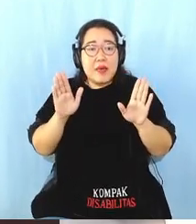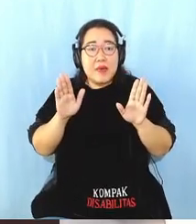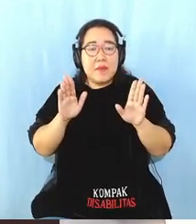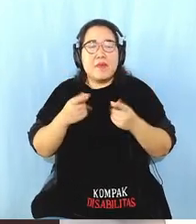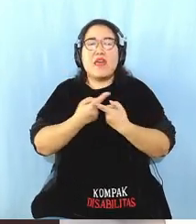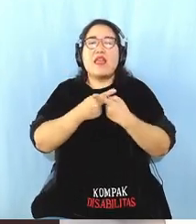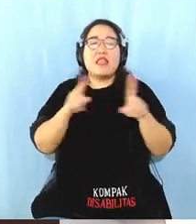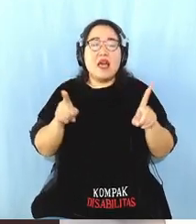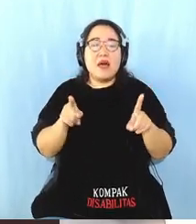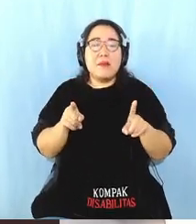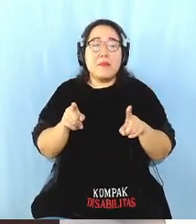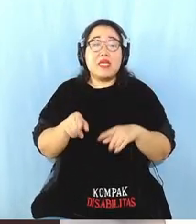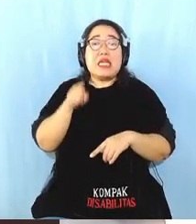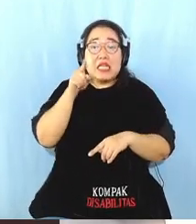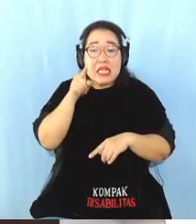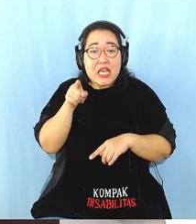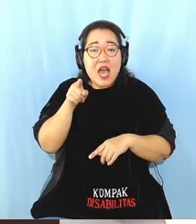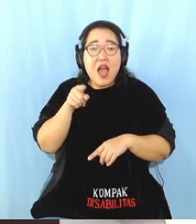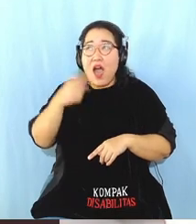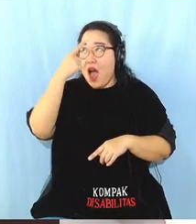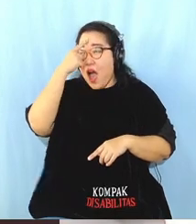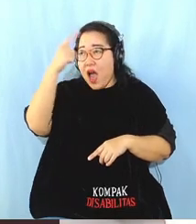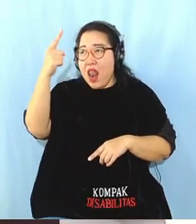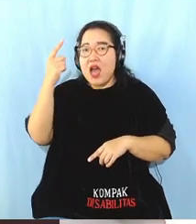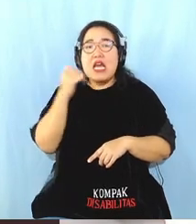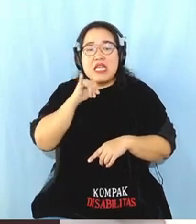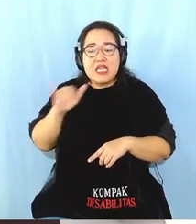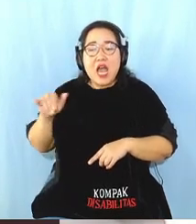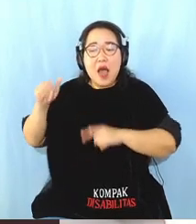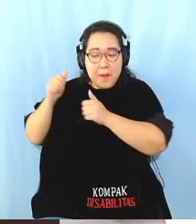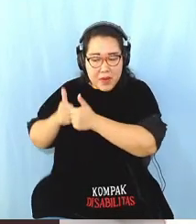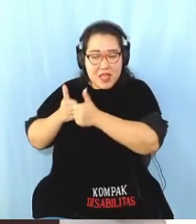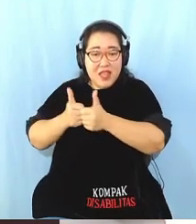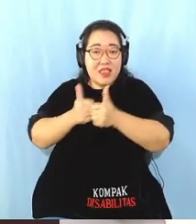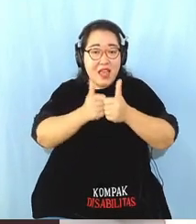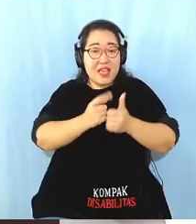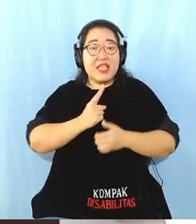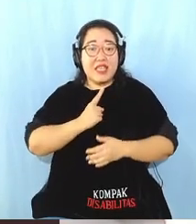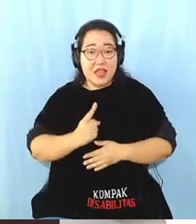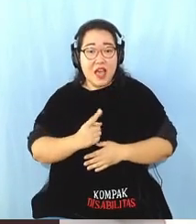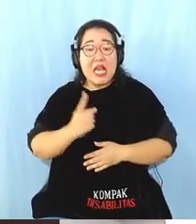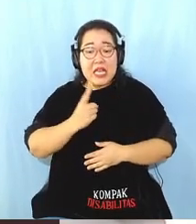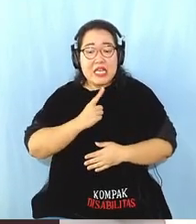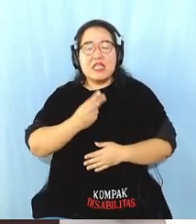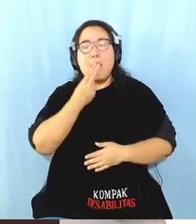Allah yang mau menyertai kita. Dan kita percaya kepadanya, kita mau